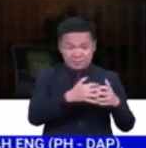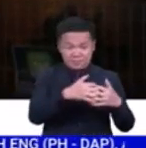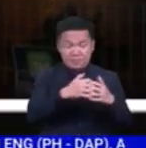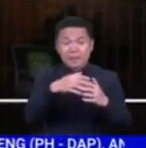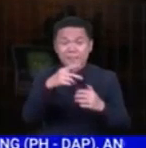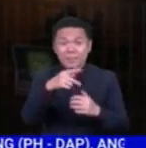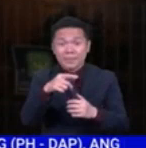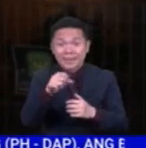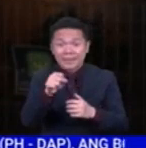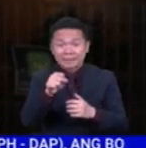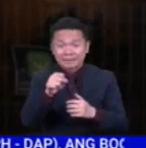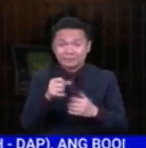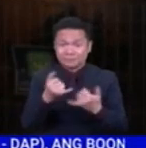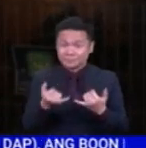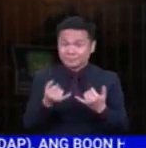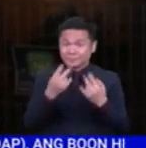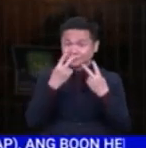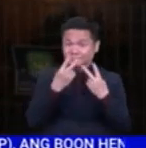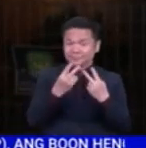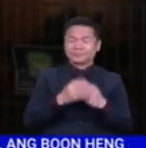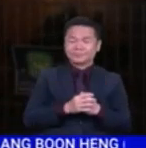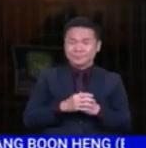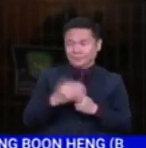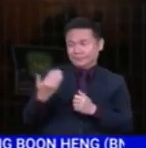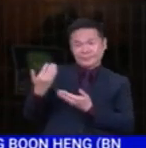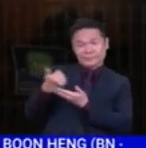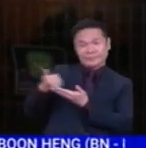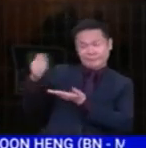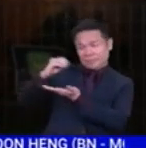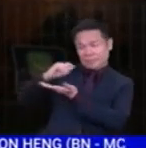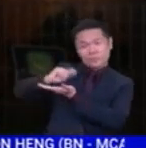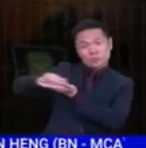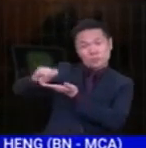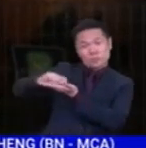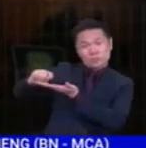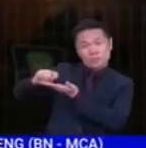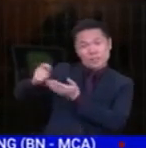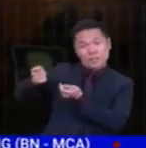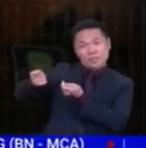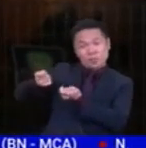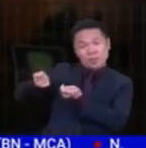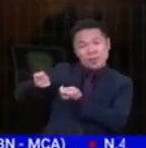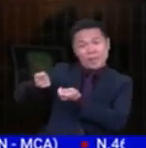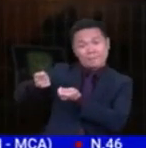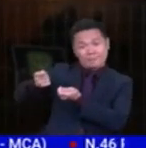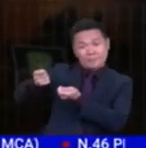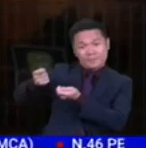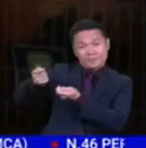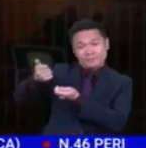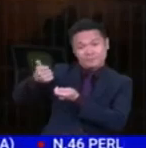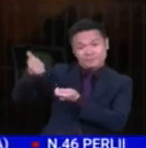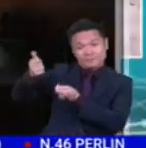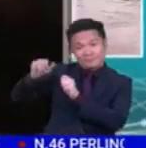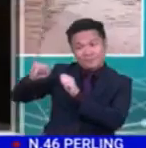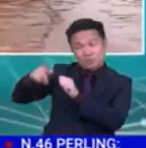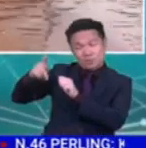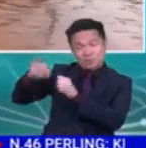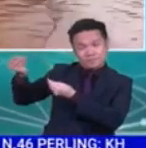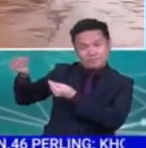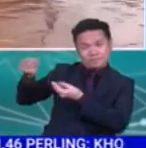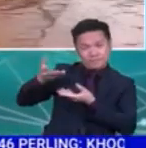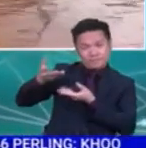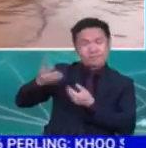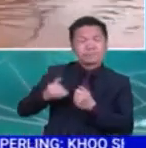untuk yang terkini kemas kini dikeluarkan oleh Sekretariat Jawatankuasa Pengurusan Bencana Negeri sehingga pukul 8 malam tadi telah pun